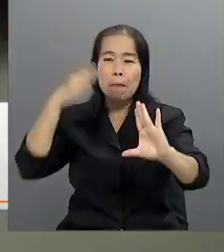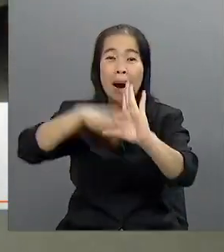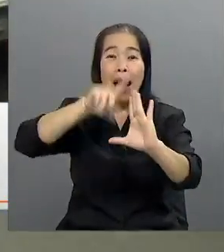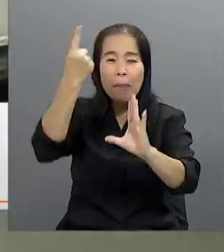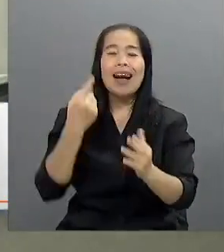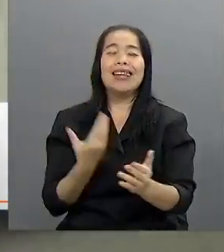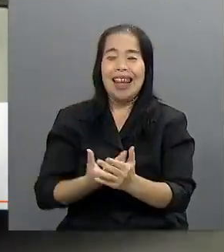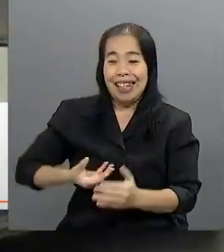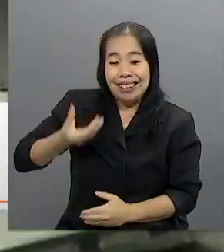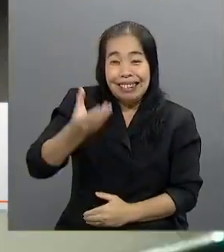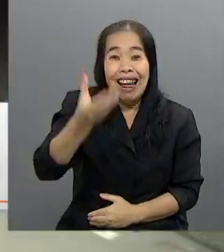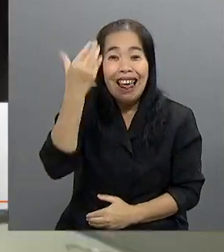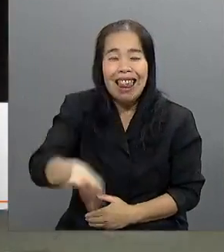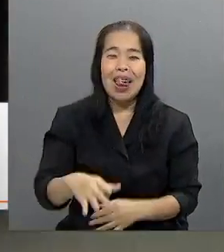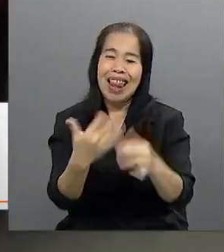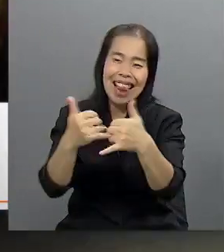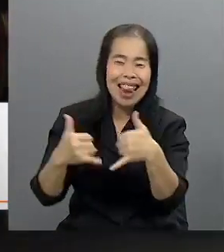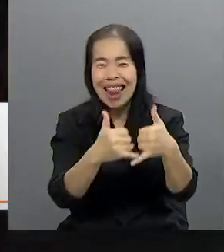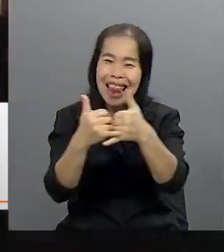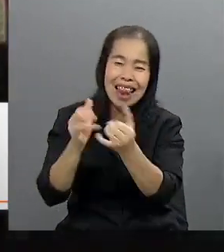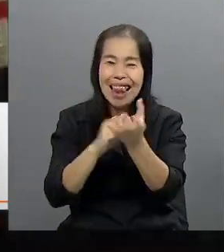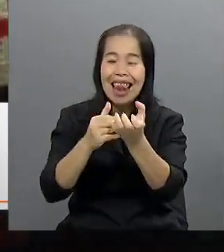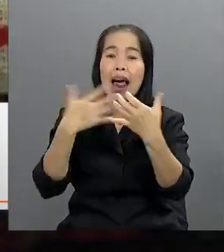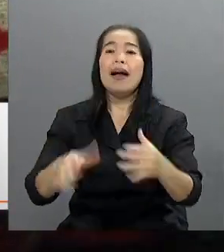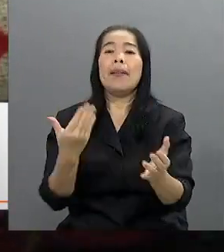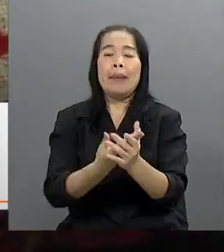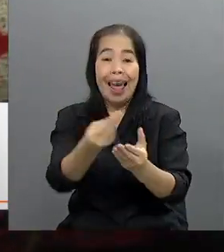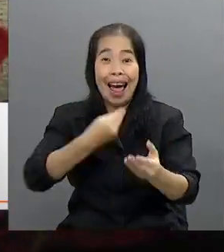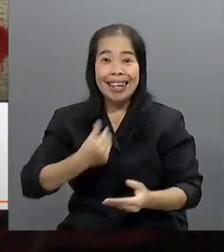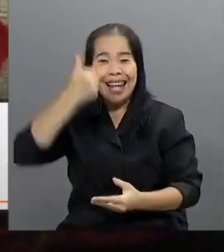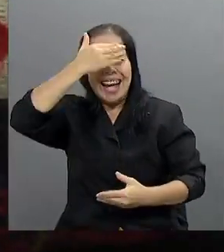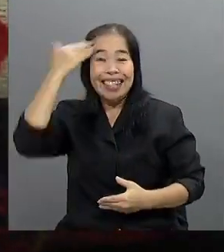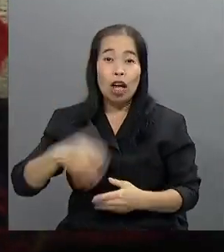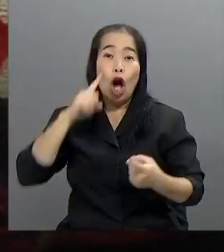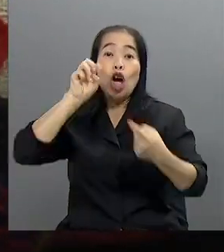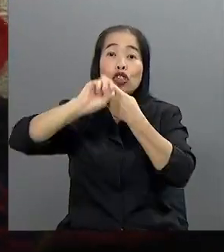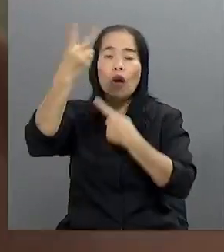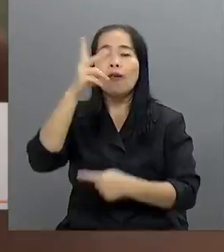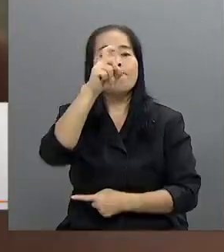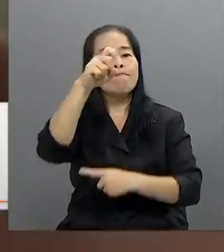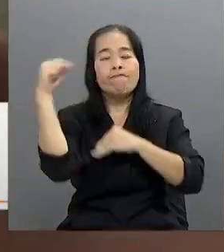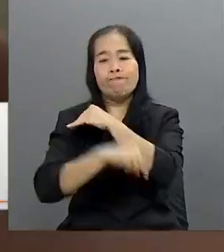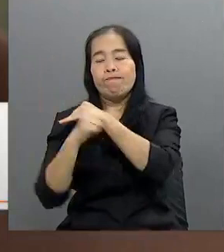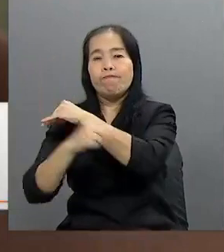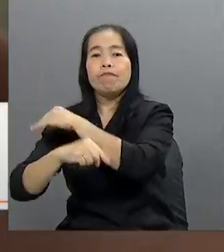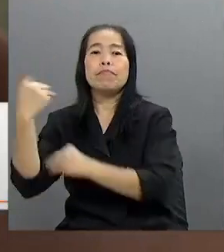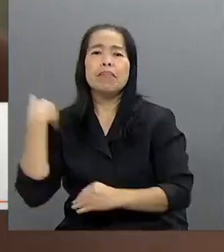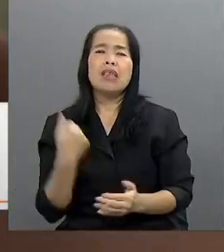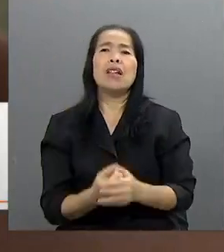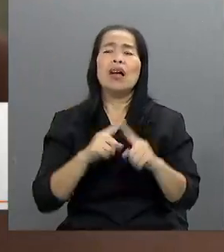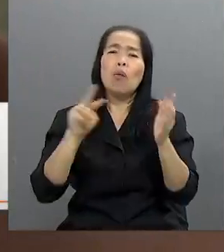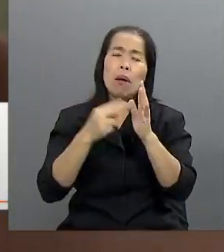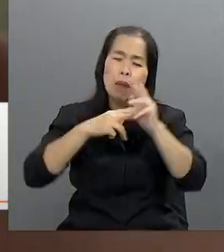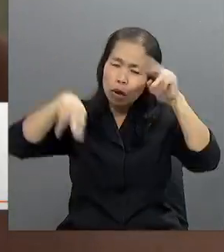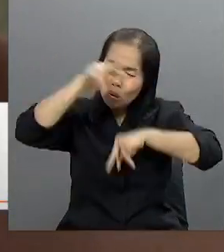อมที่แม้จะเริ่มต้นจากความหวังดีอยากจะส่งต่อข้อมูลให้ผู้อื่นแต่คุณไม่ได้ตรวจสอบให้ดีว่าเป็นข่าวป